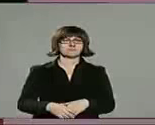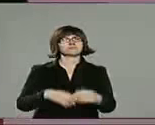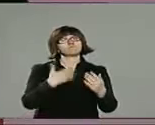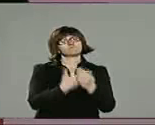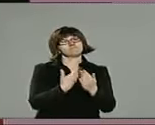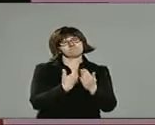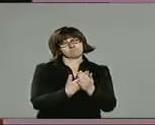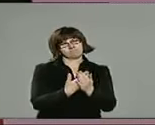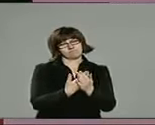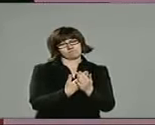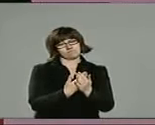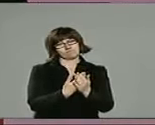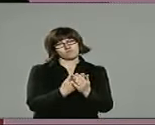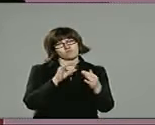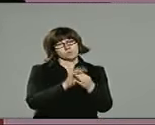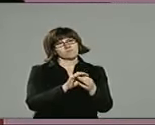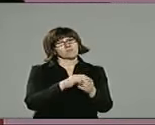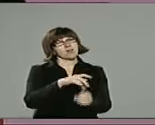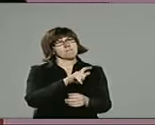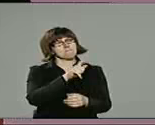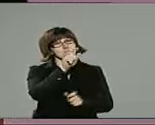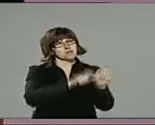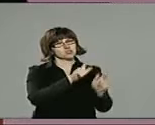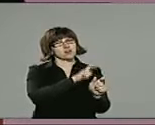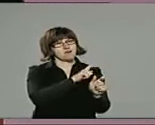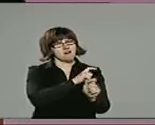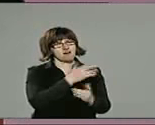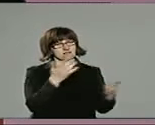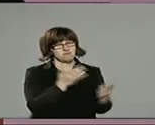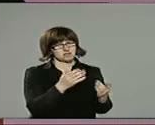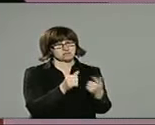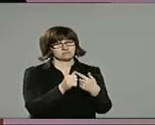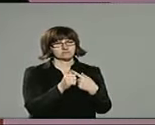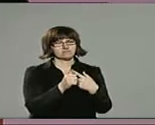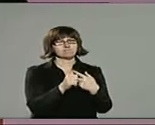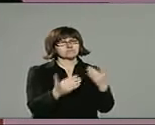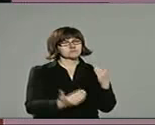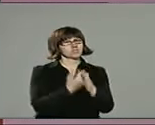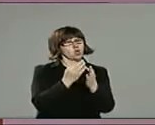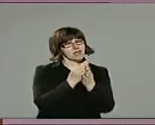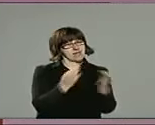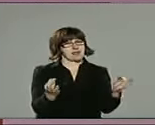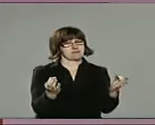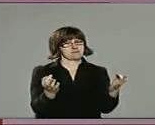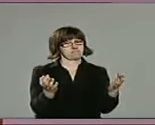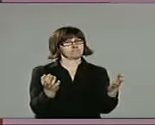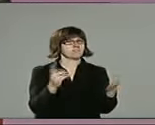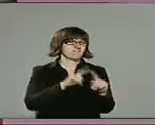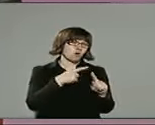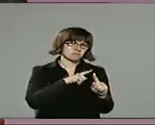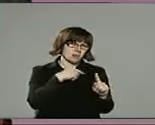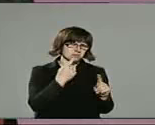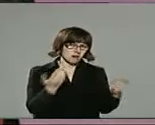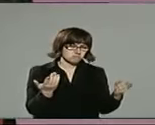Bei all dem erwarten die Menschen allerdings eines von uns. eine neue Ehrlichkeit. Warum sage ich